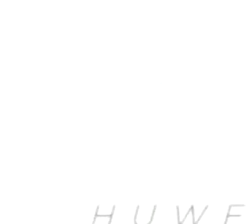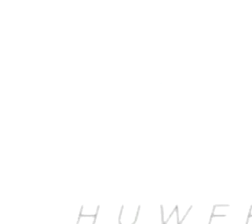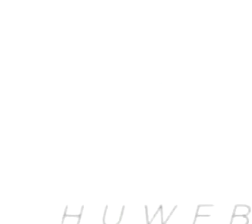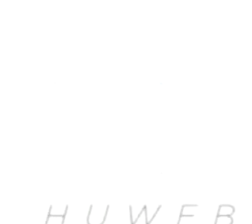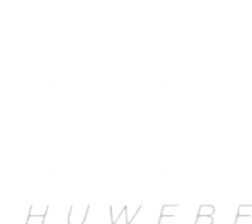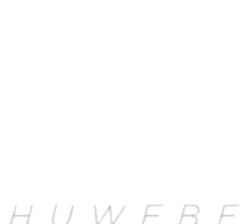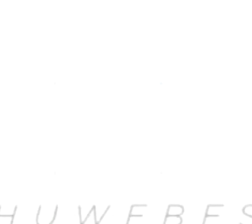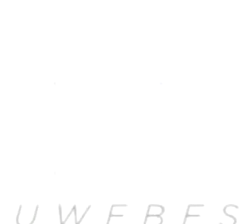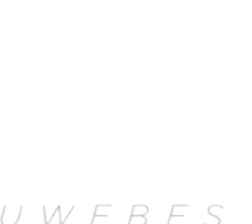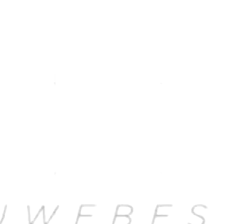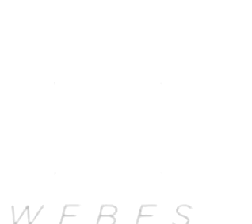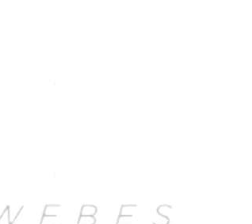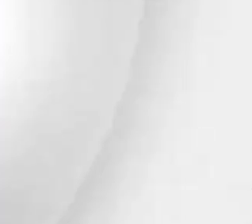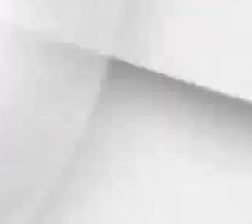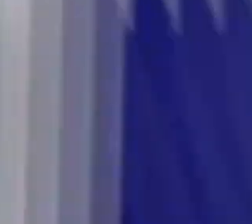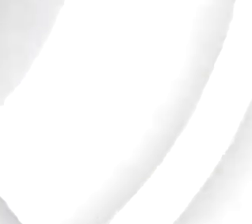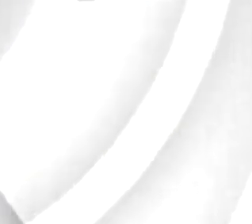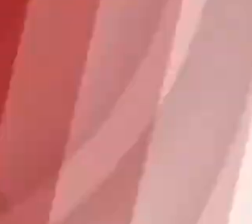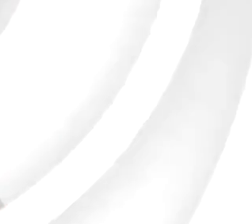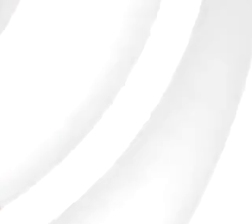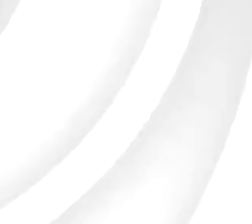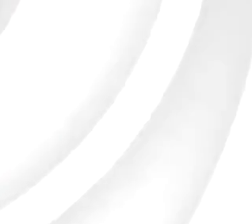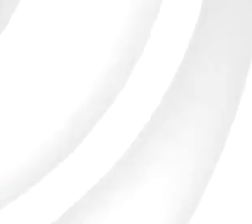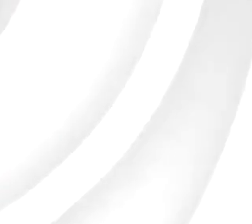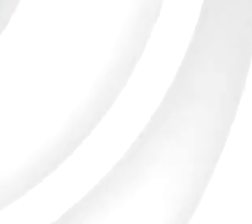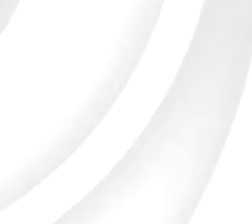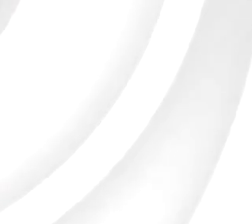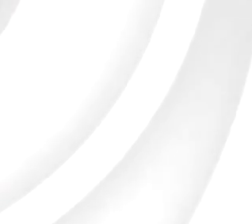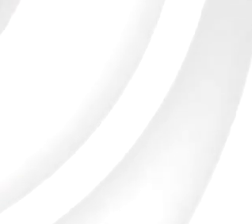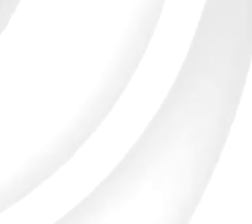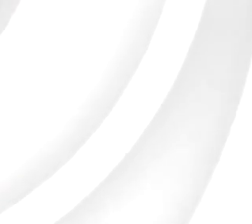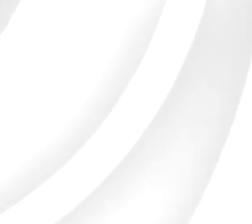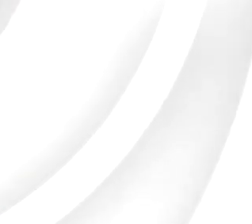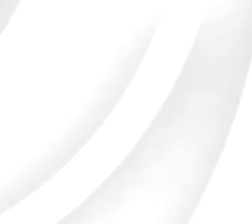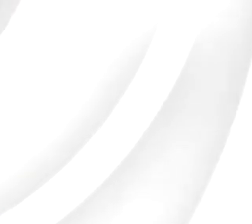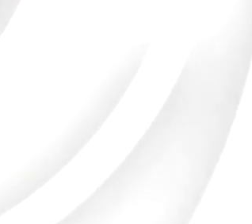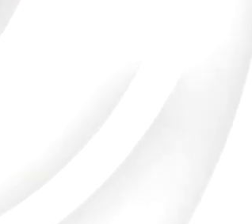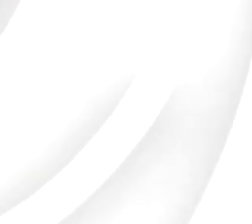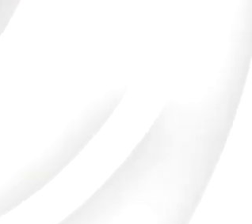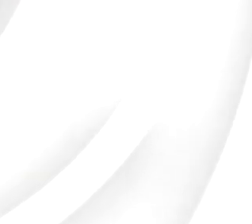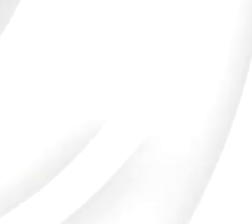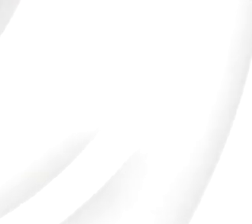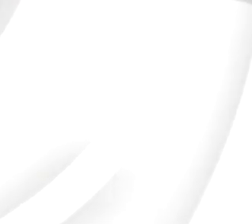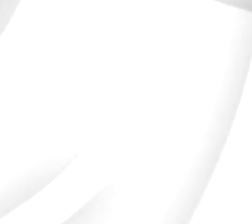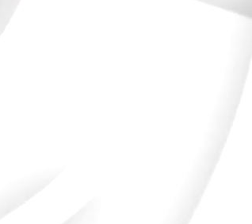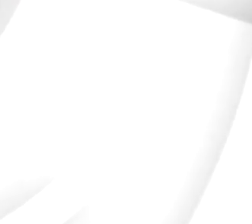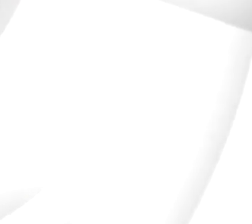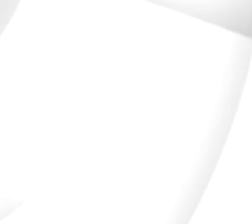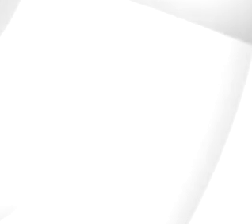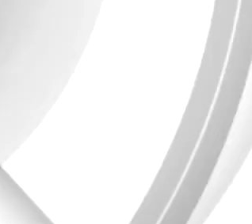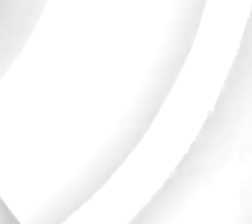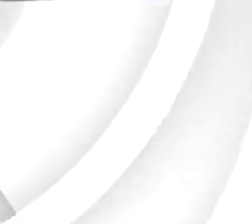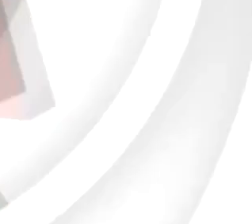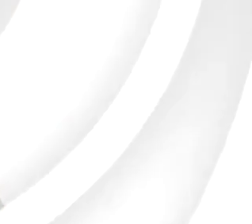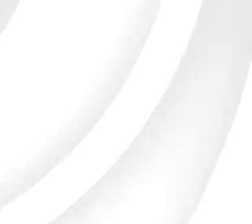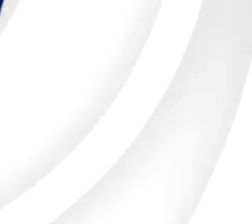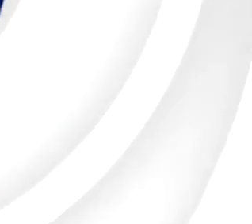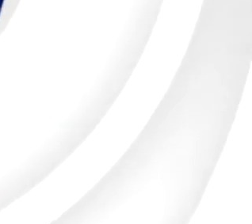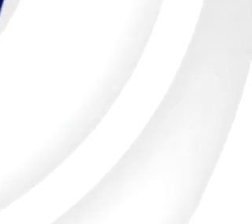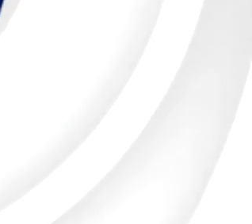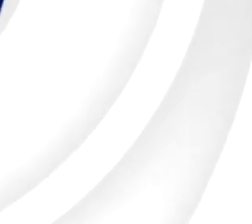ang ating pagpapatrol sa bayan mula Lunes hanggang Biyernes sa TV Patrol alas 6:30 ng gabi